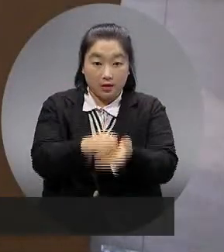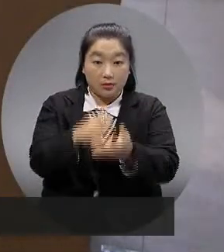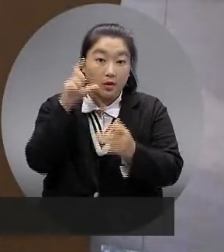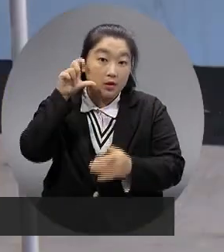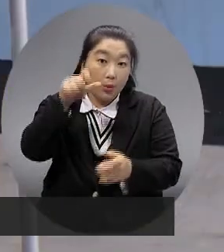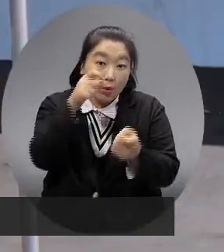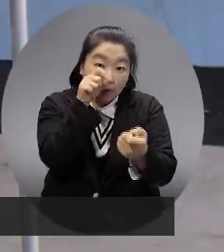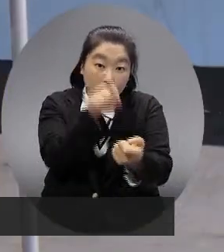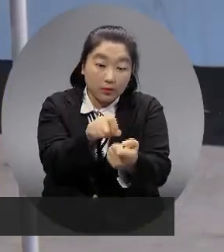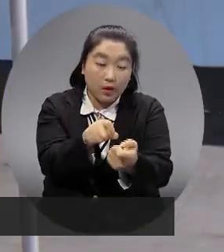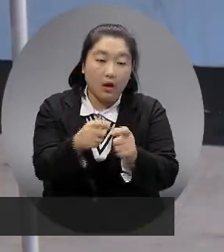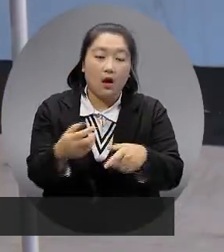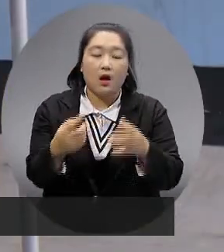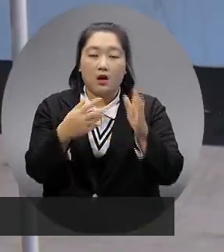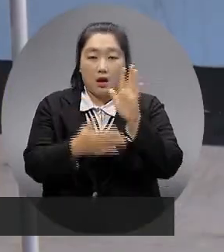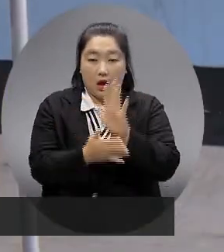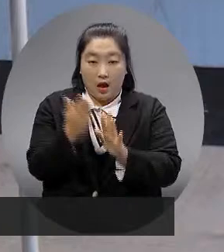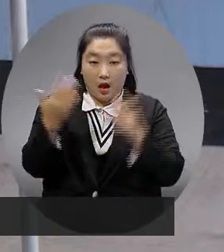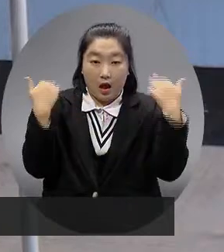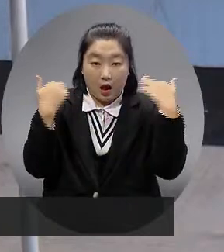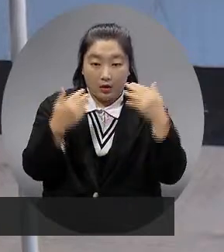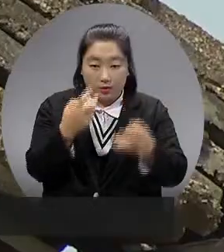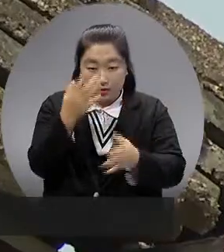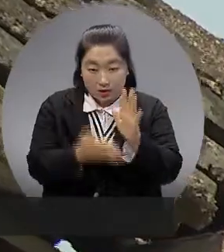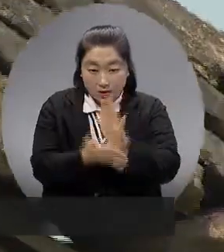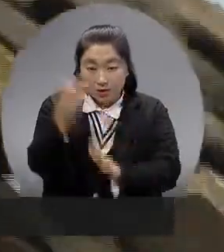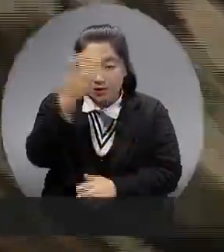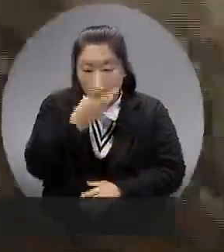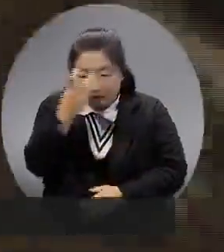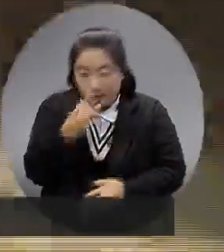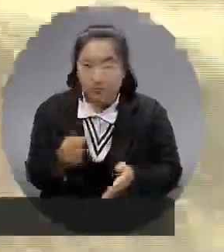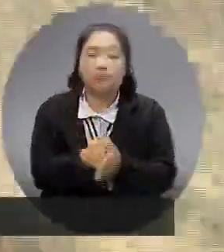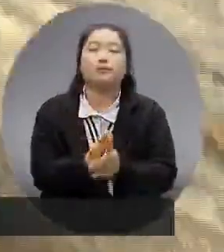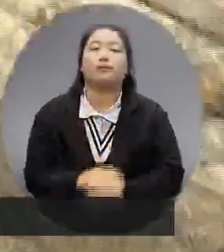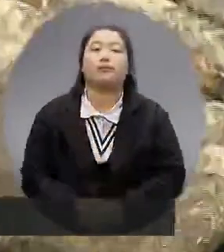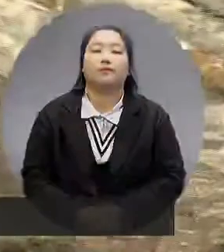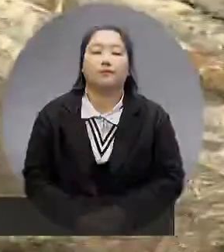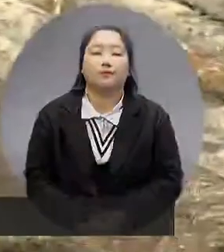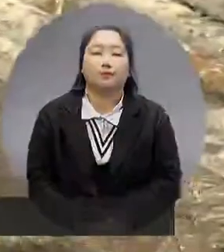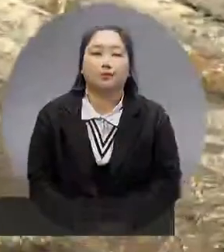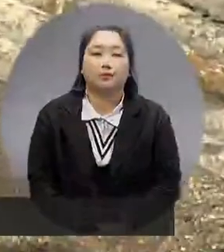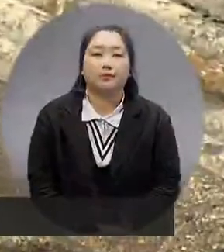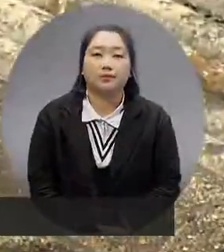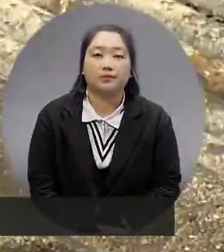교육청을 통해 학교 시설 안전 점검을 시작했습니다. MBC 뉴스 김은초입니다.